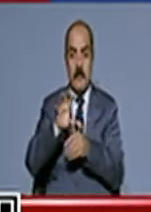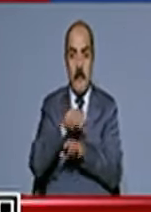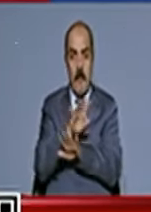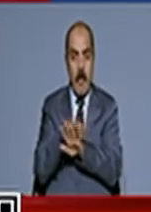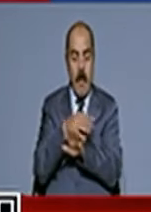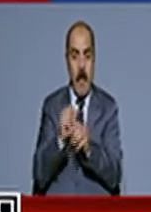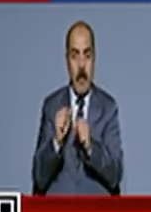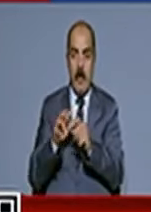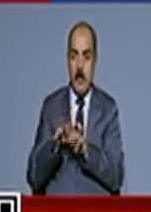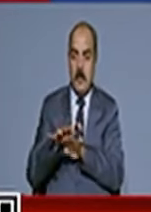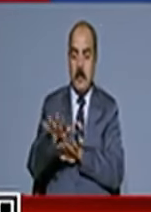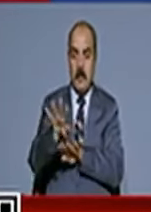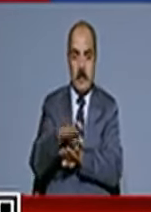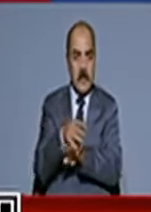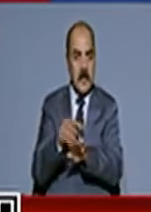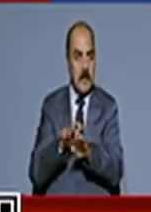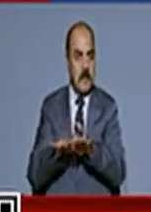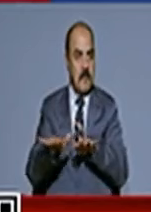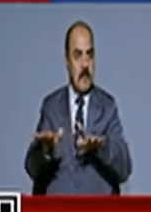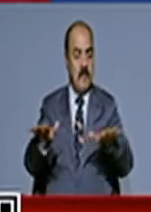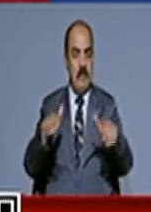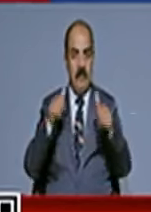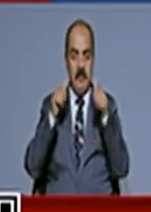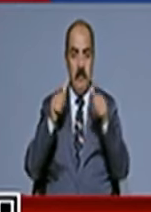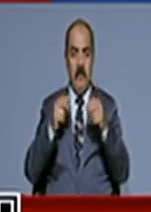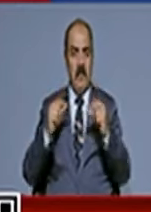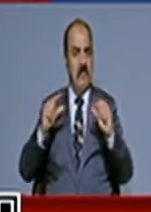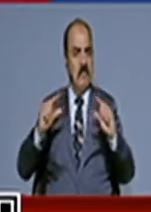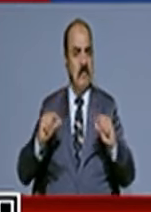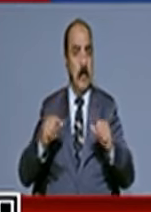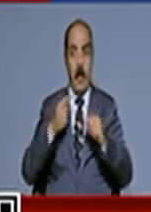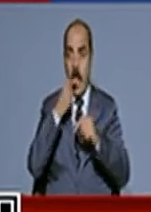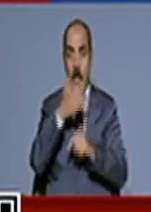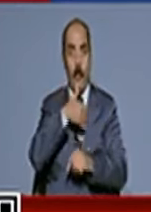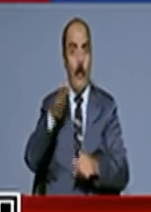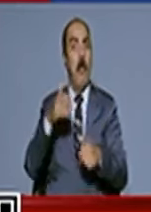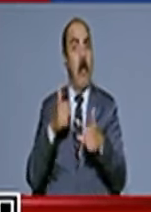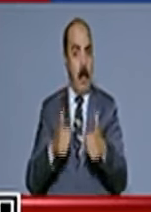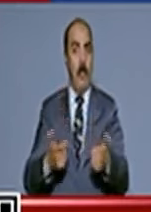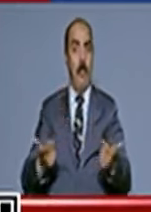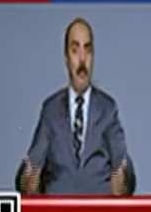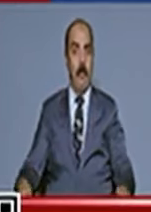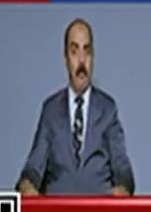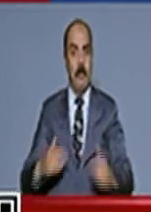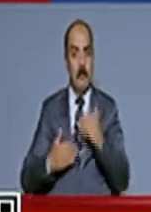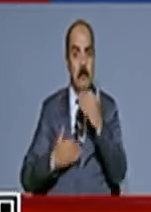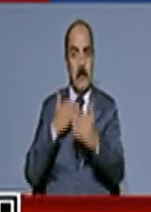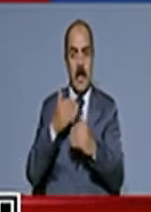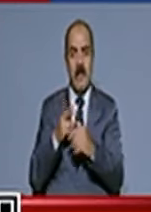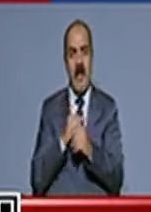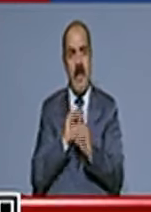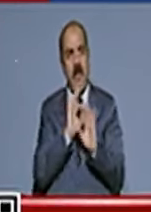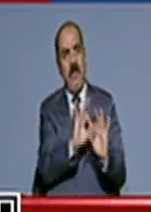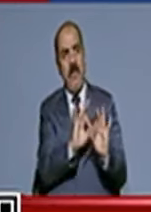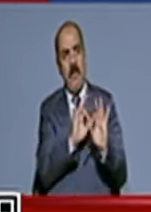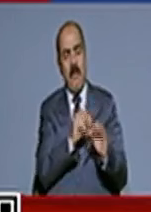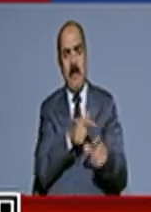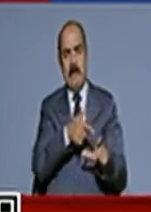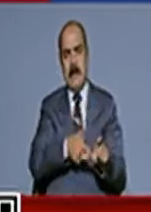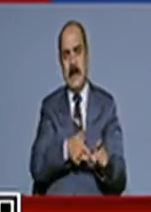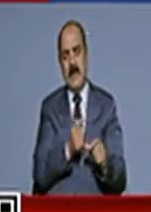طاقة آمنة ورخيصة وطويلة الأجل، وبما يقلل الاعتماد على الوقود